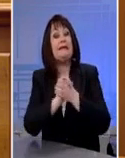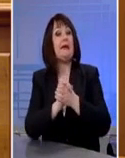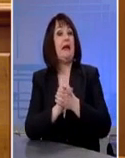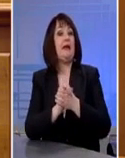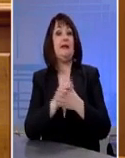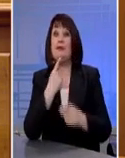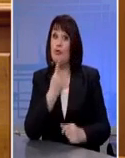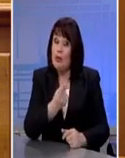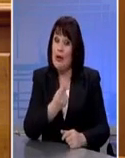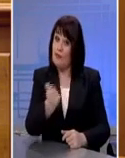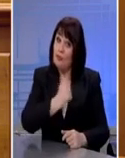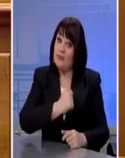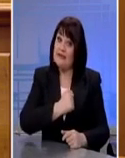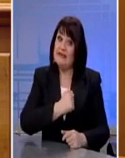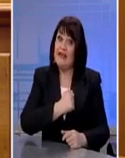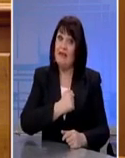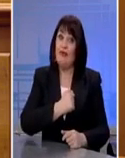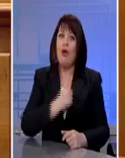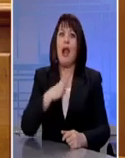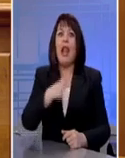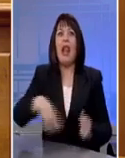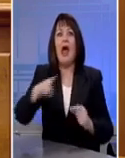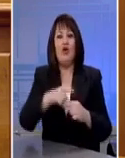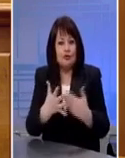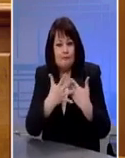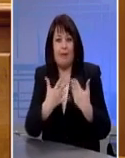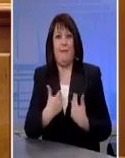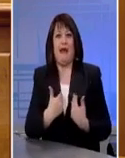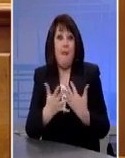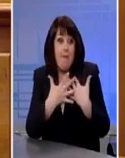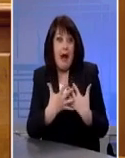Αυτό πιστεύω έκανε το λαό να με θέλει. Ενώ